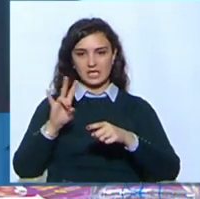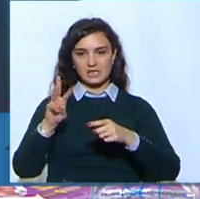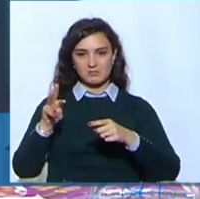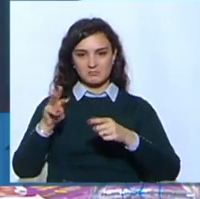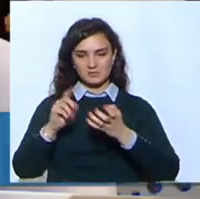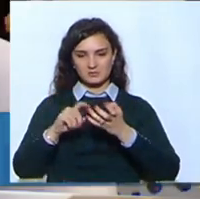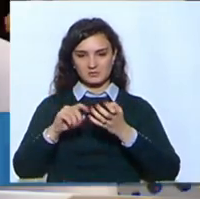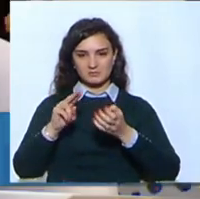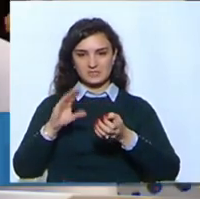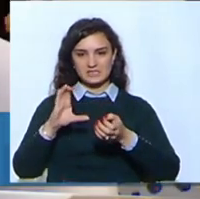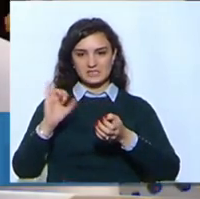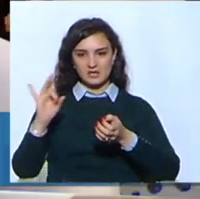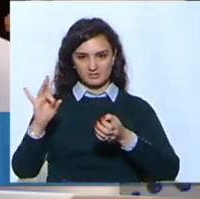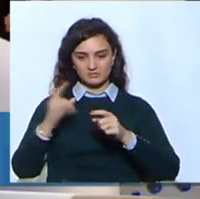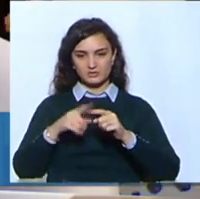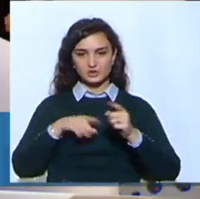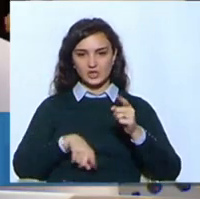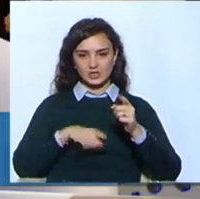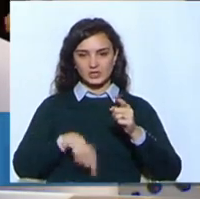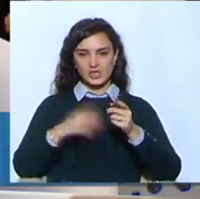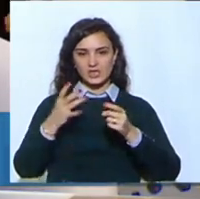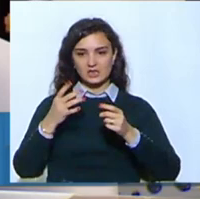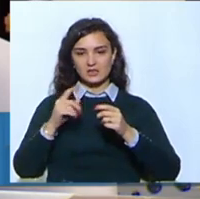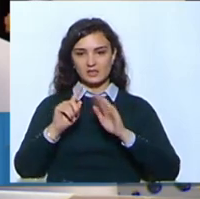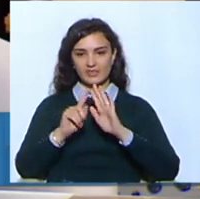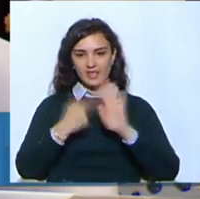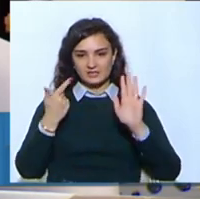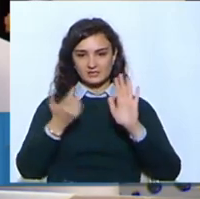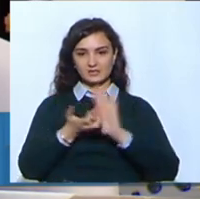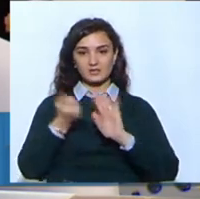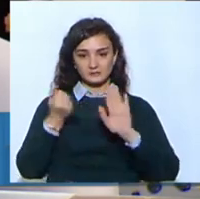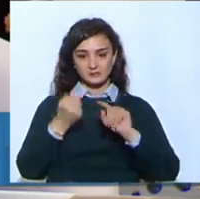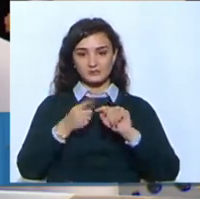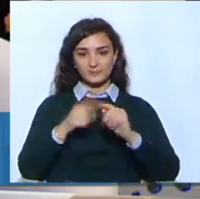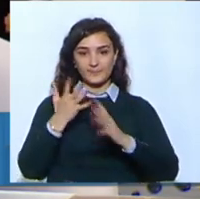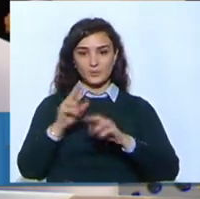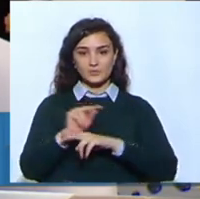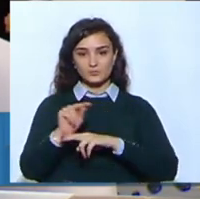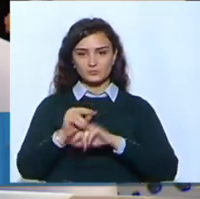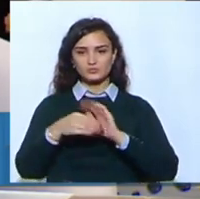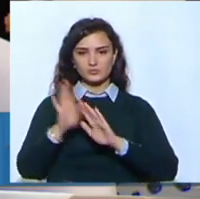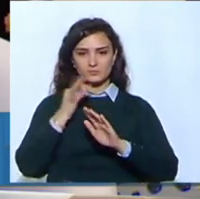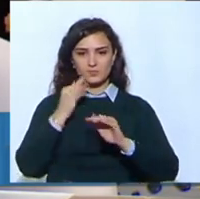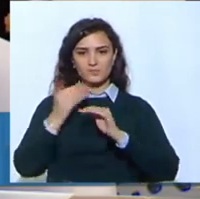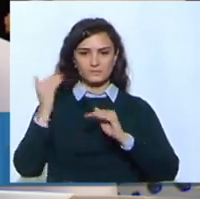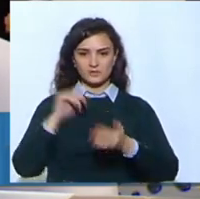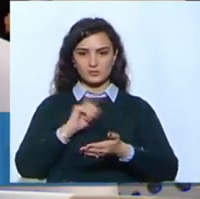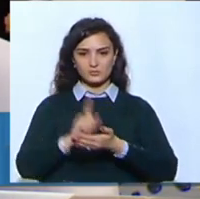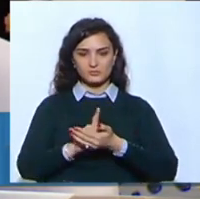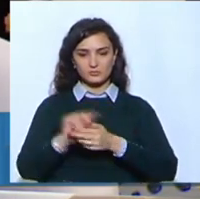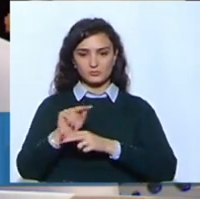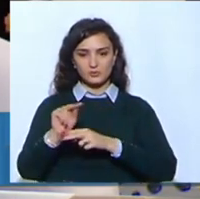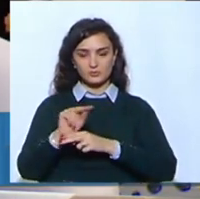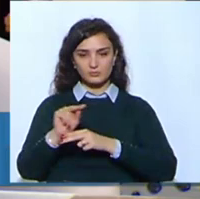ანუ PCR მეთოდით, ნაცხიდან ან შარდიდან როცა ტარდება ეს კვლევა და თუ სამკურნალოა სჯობს მანამდე მოხდეს რა თქმა უნდა